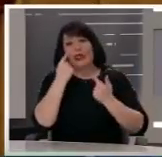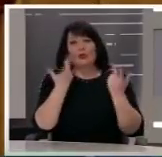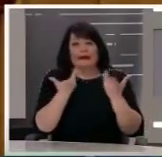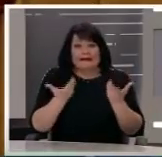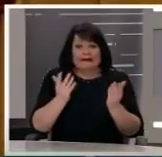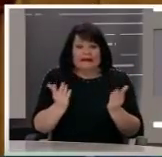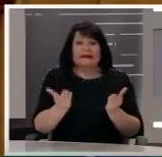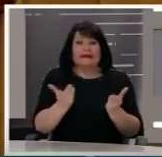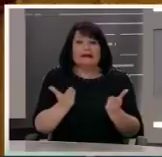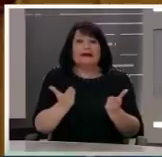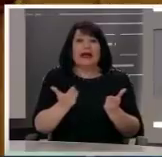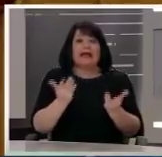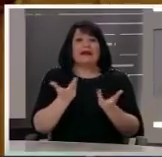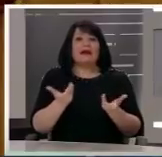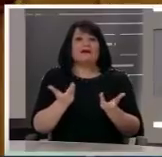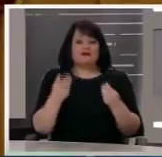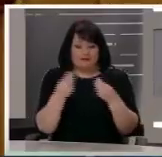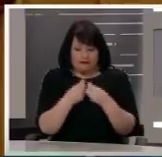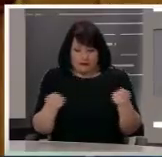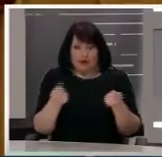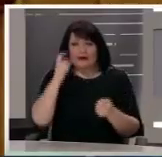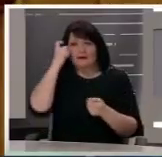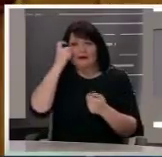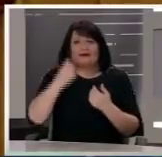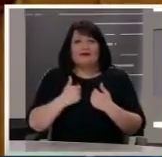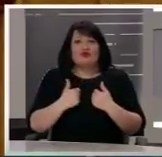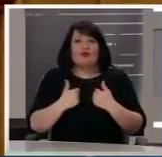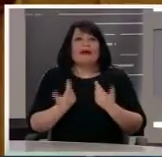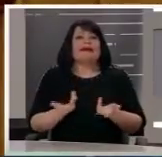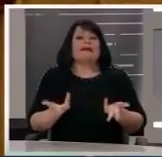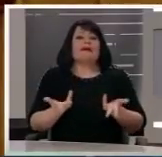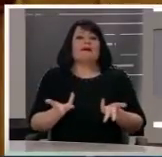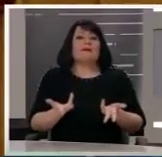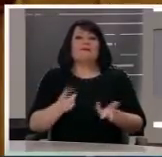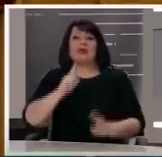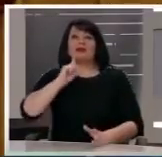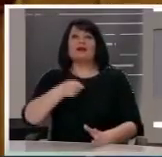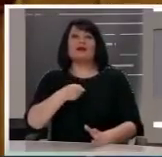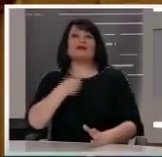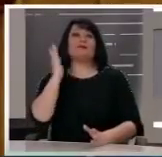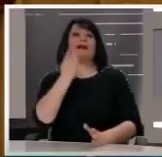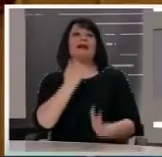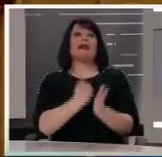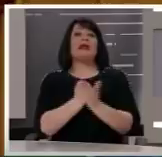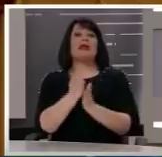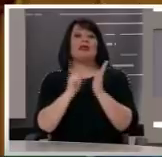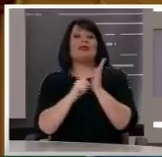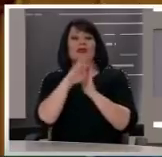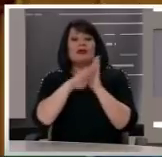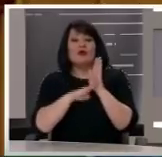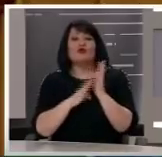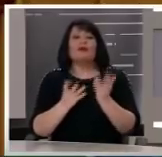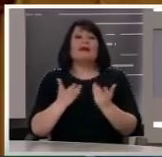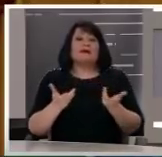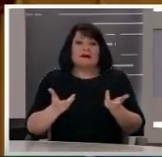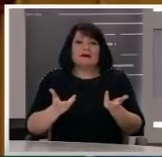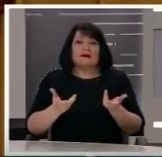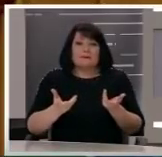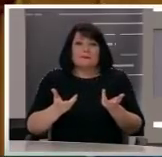προβληματισμό. Εφαρμόσουμε, θα φέρουμε στο νου μας, εμείς οι νομικοί τουλάχιστον, τις διατάξεις του κώδικα ποινικής δικονομίας. Αυτό λέει ο κώδικας ποινικής